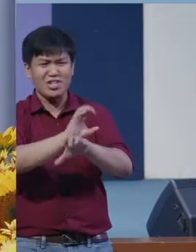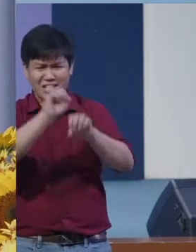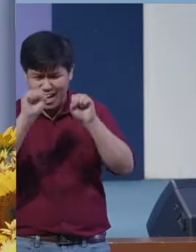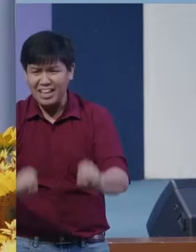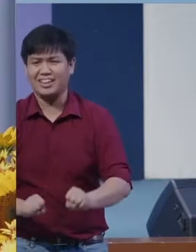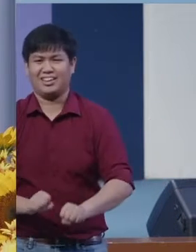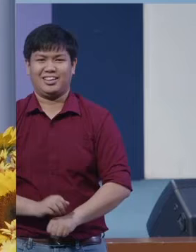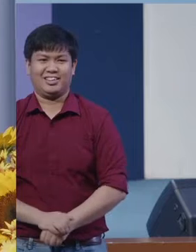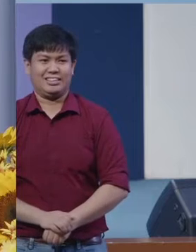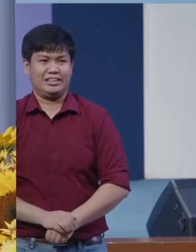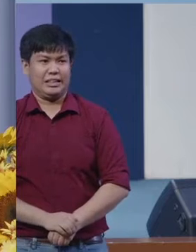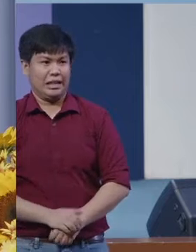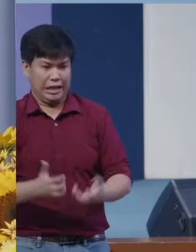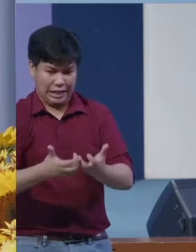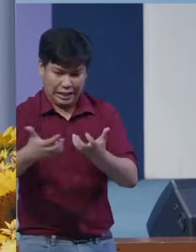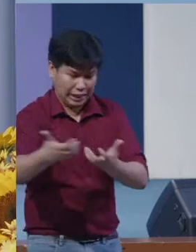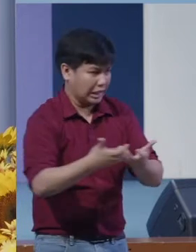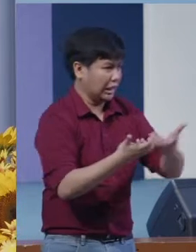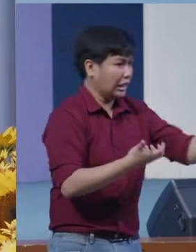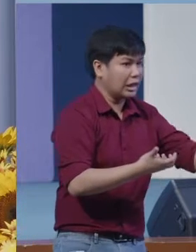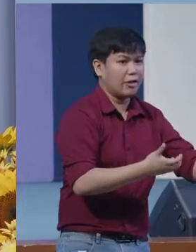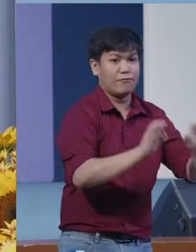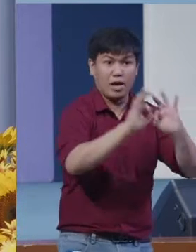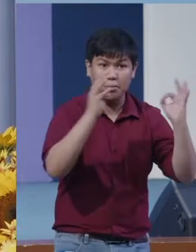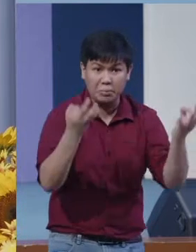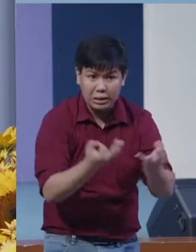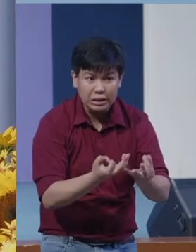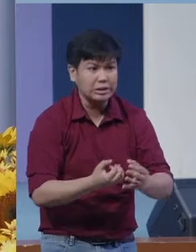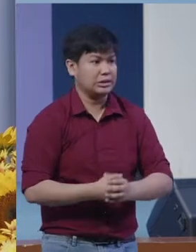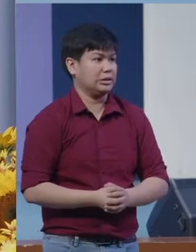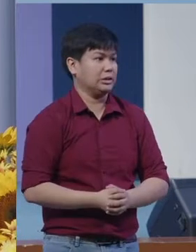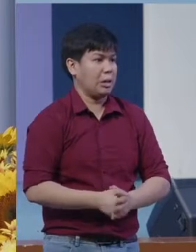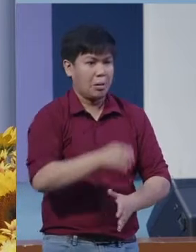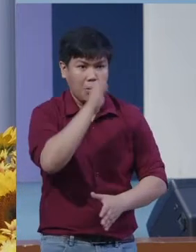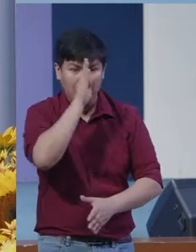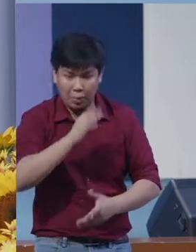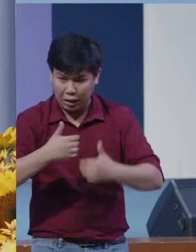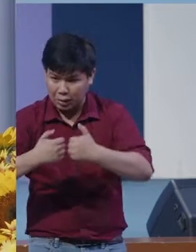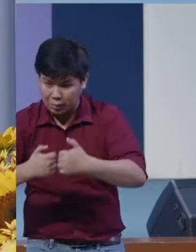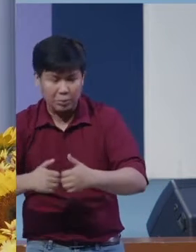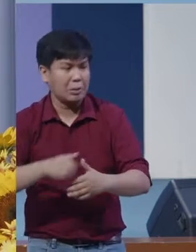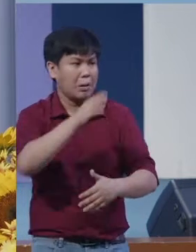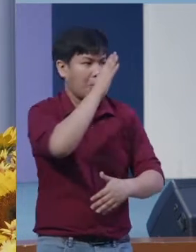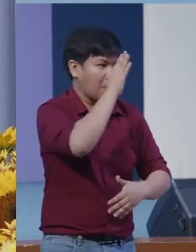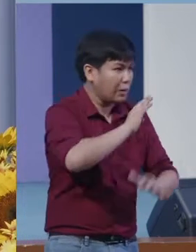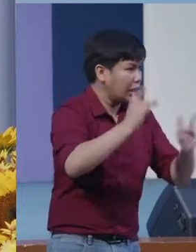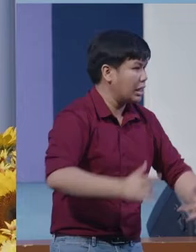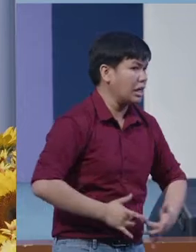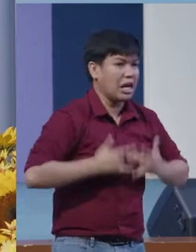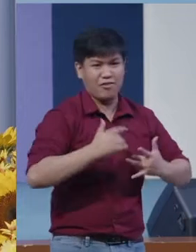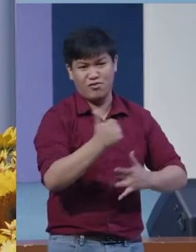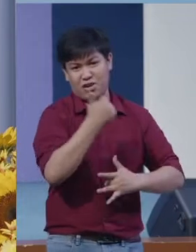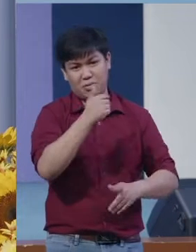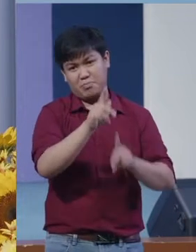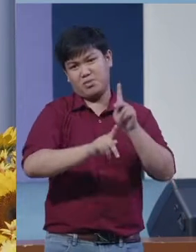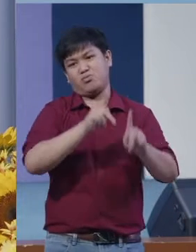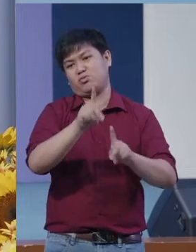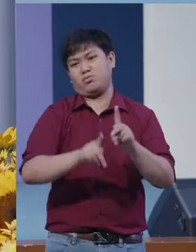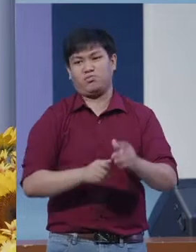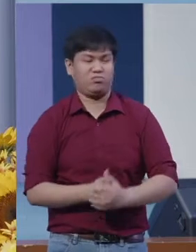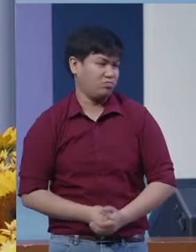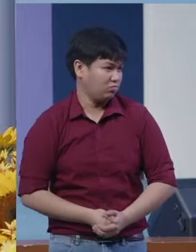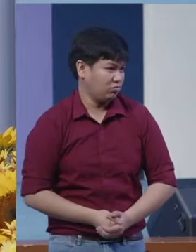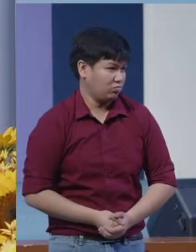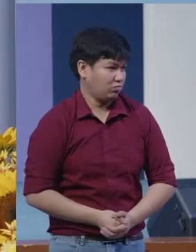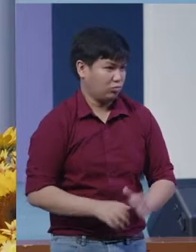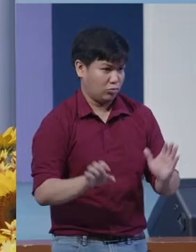iglesia, nakakahati ng mga pamilya, at nakakasira ng buhay ng ibang tao kapag